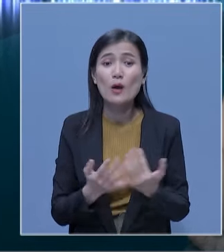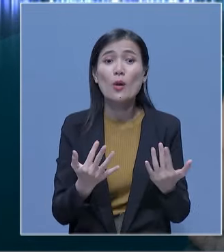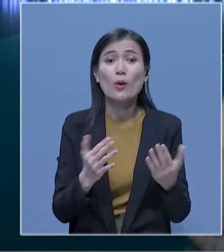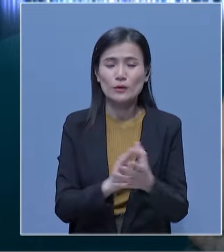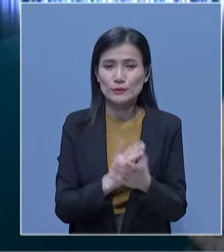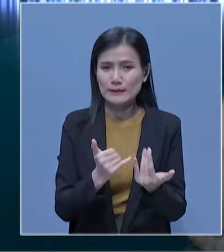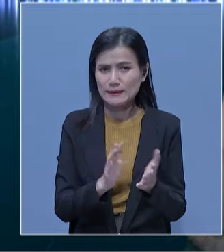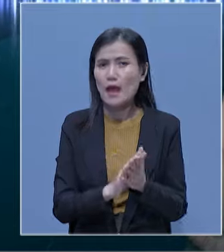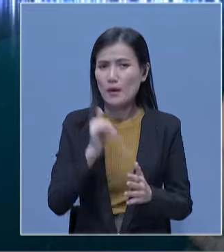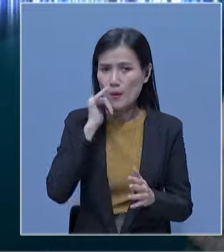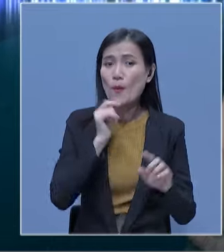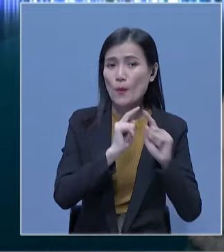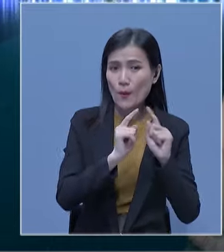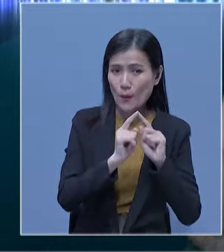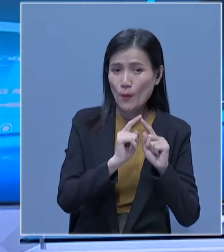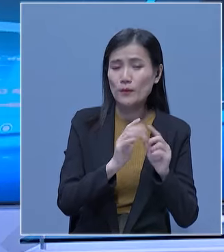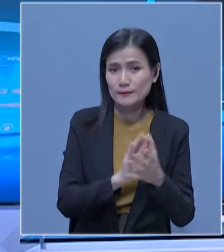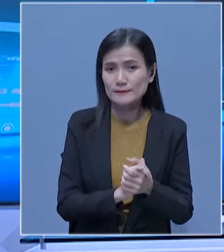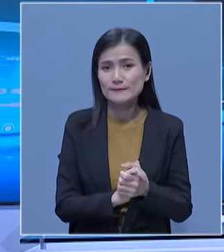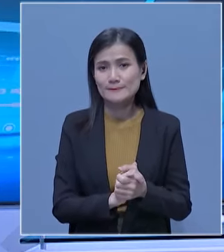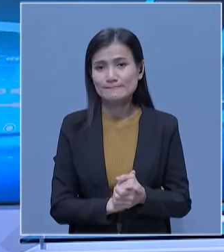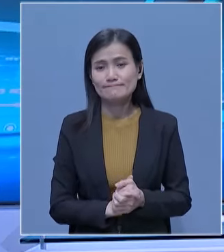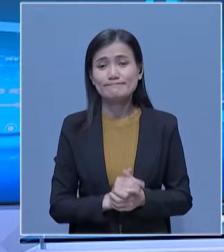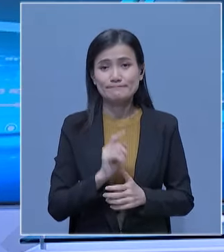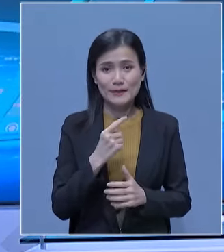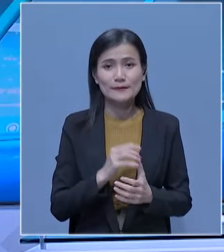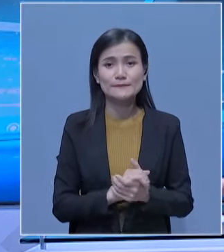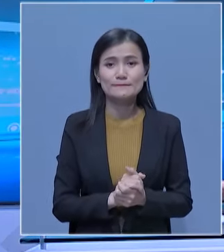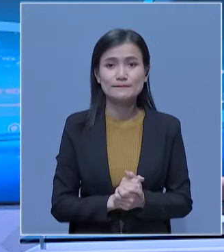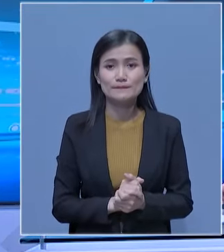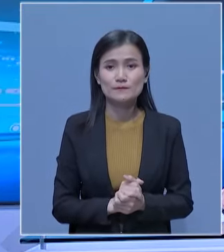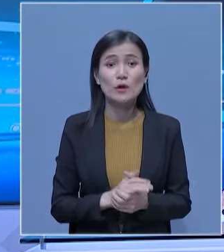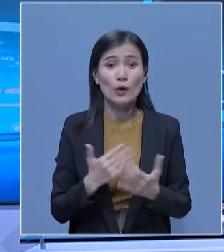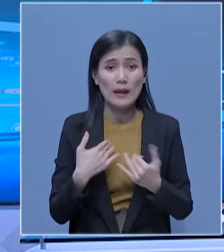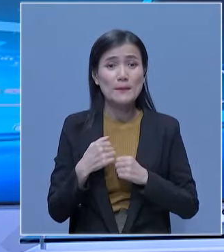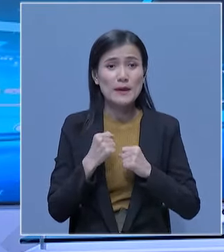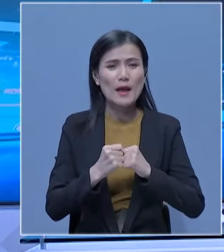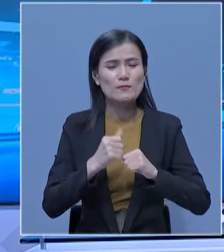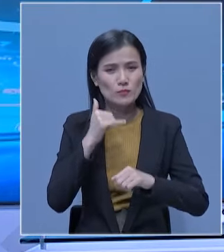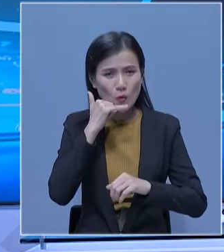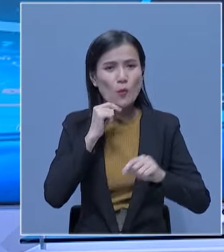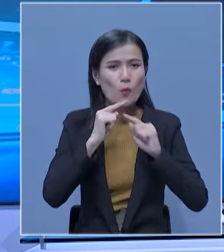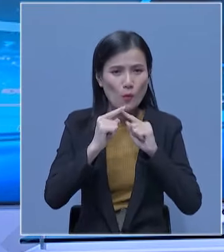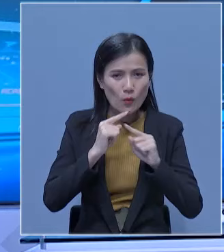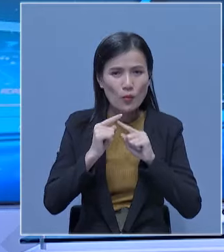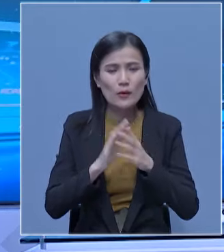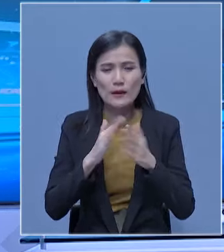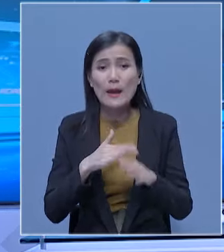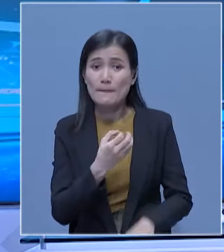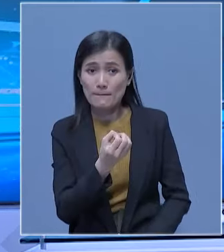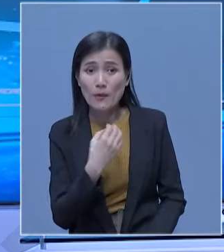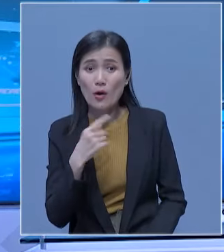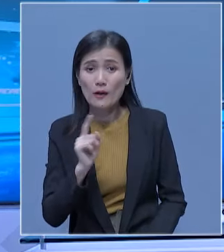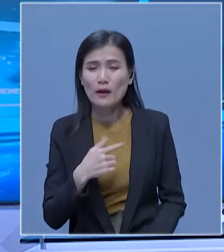เดี๋ยวให้ทีมงานของเราติดต่อท่านพลตำรวจตรีเอกรักษ์อีกครั้งหนึ่งนะคะเข้าใจว่าเมื่อกี้พยายามต่อสายกันอยู่เพราะว่าเราได้คุยเบื้องต้นคือท่านก็บอกว่า